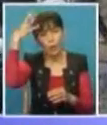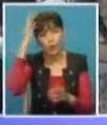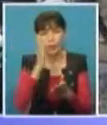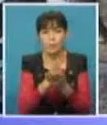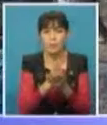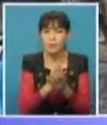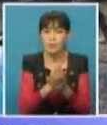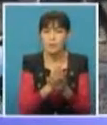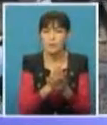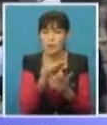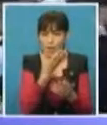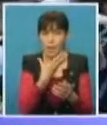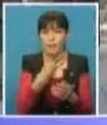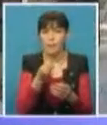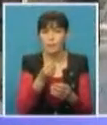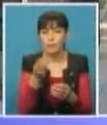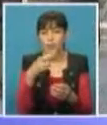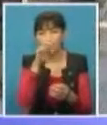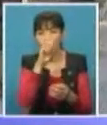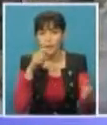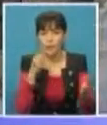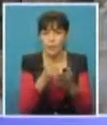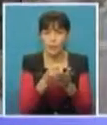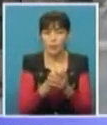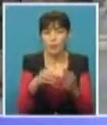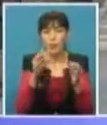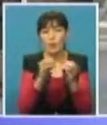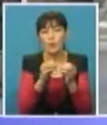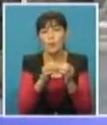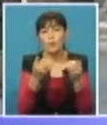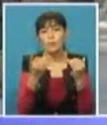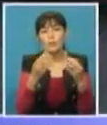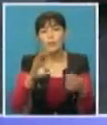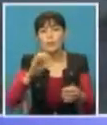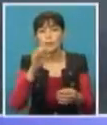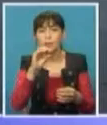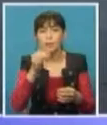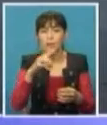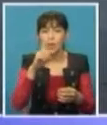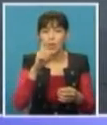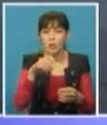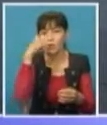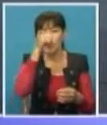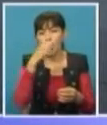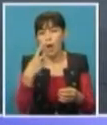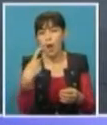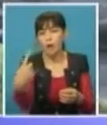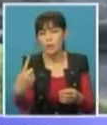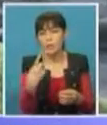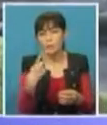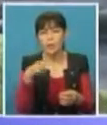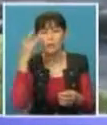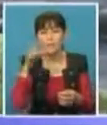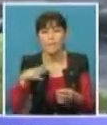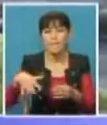ол декабрь айына шейін. Қазанның 10-шы жұлдызына жоспарланып отырған Саттар Ерубаевтың 100 жылдығына алыс жақын шетелдер мен еліміздің барлық